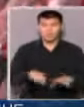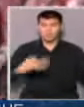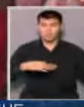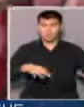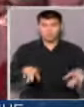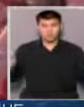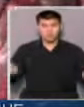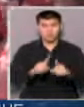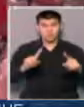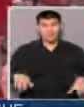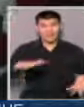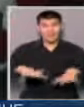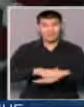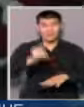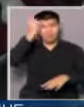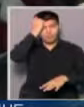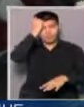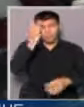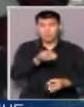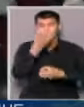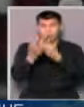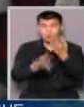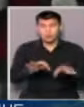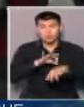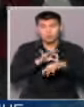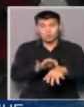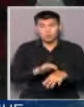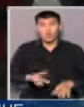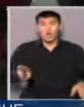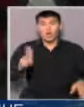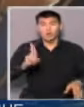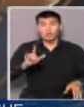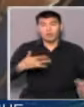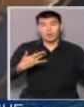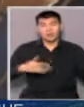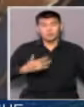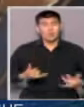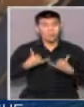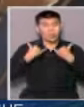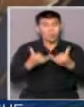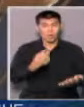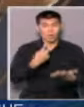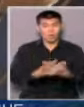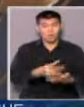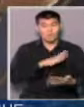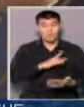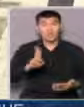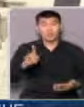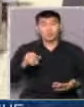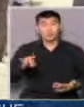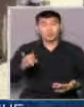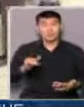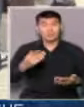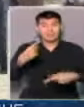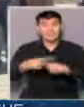оркестрдің сүйемелдеуімен ескерткішке гүл шоқтарын қою рәсімі басталып, Құрманғазы Сағырбайұлына құрмет көрсетілді. Құрманғазы